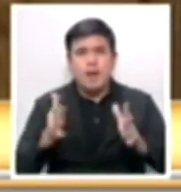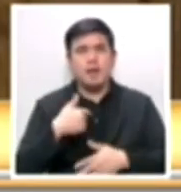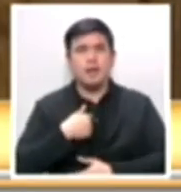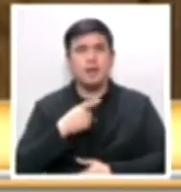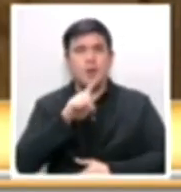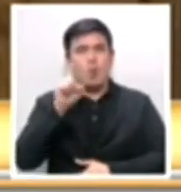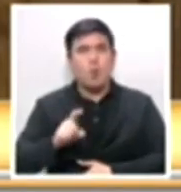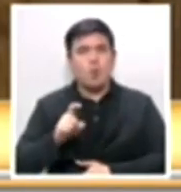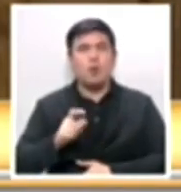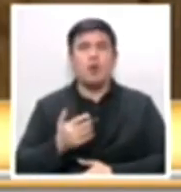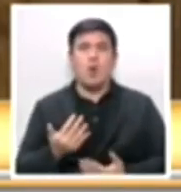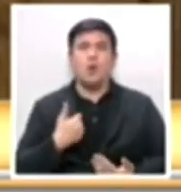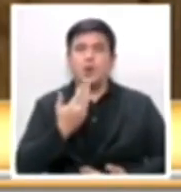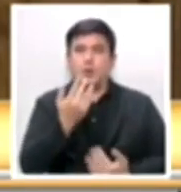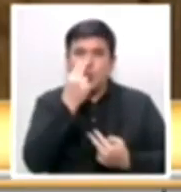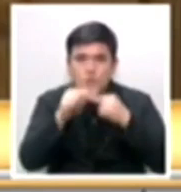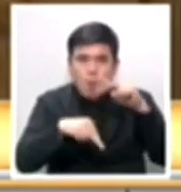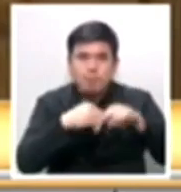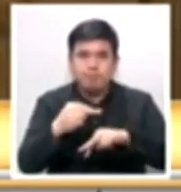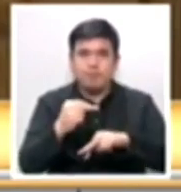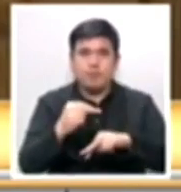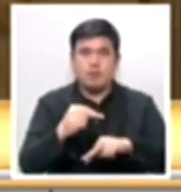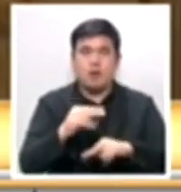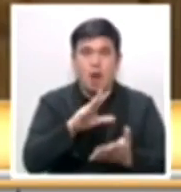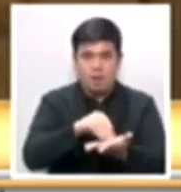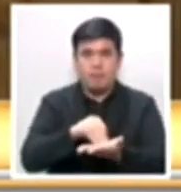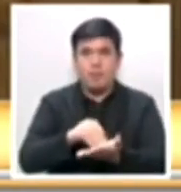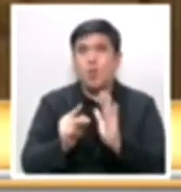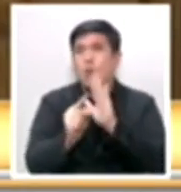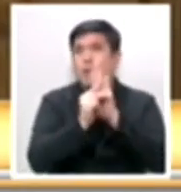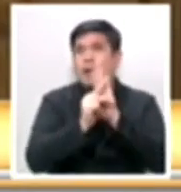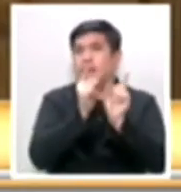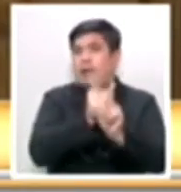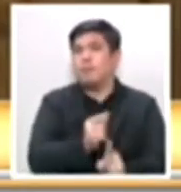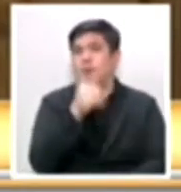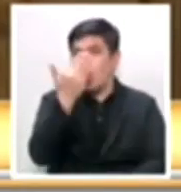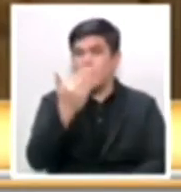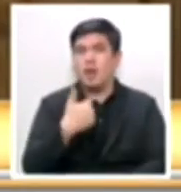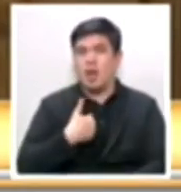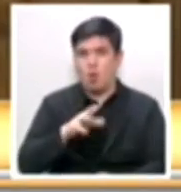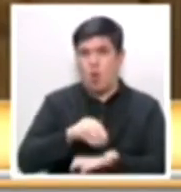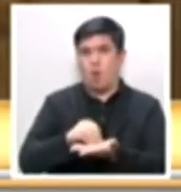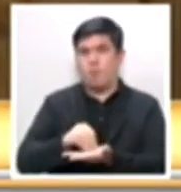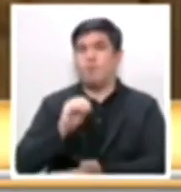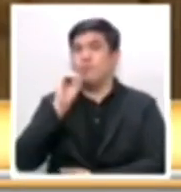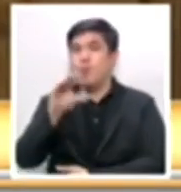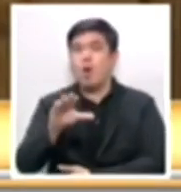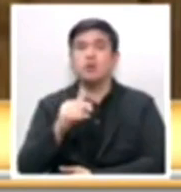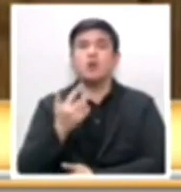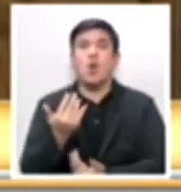ก็ผมรับไปดำเนินการตามหลักกฎหมายที่เขามีอยู่ก็แล้วกันนะครับอันนี้ผมขออนุญาตเรียนไม่ทรา